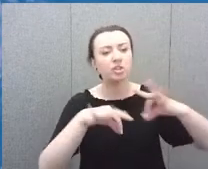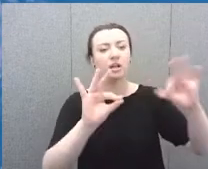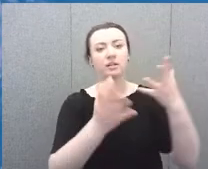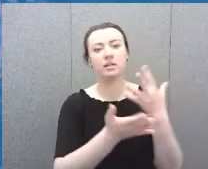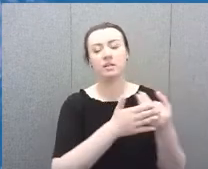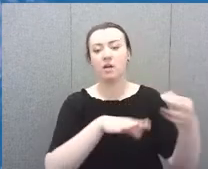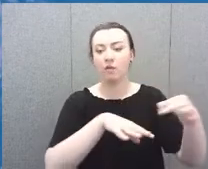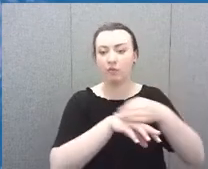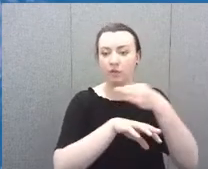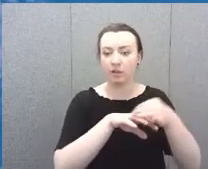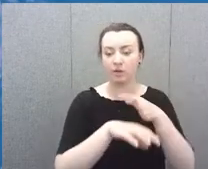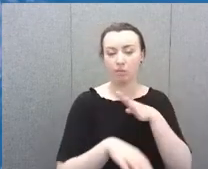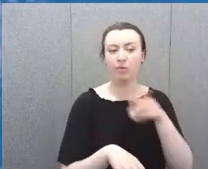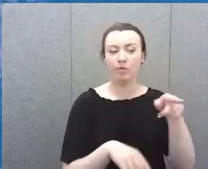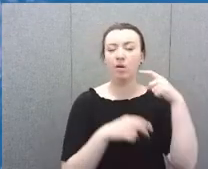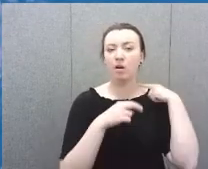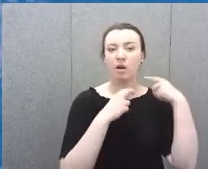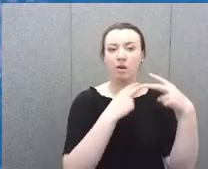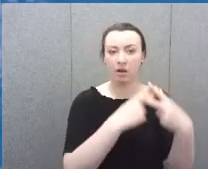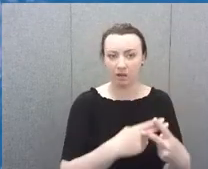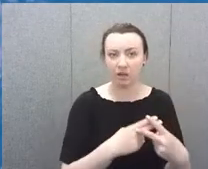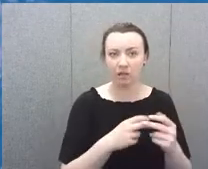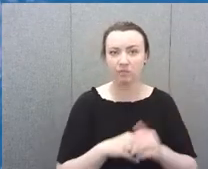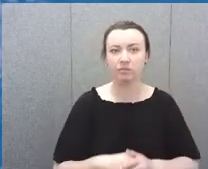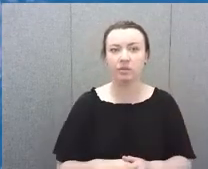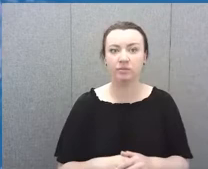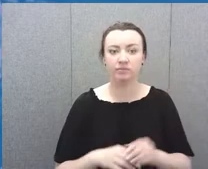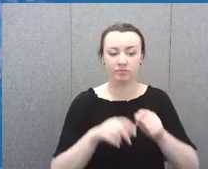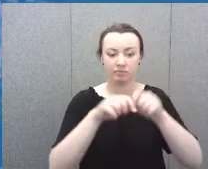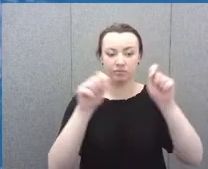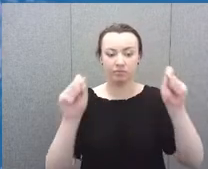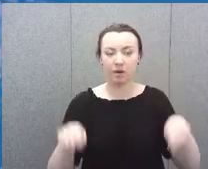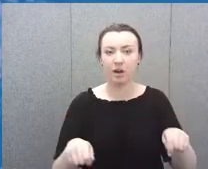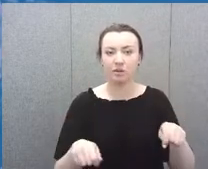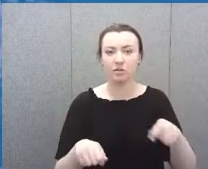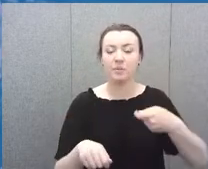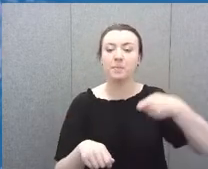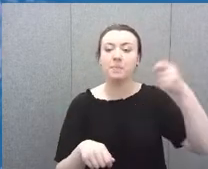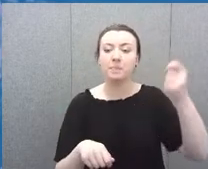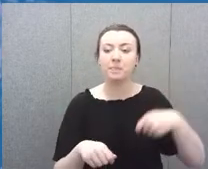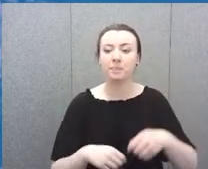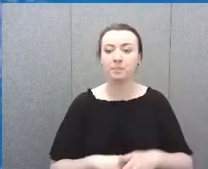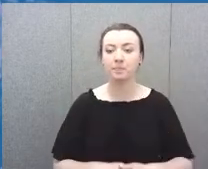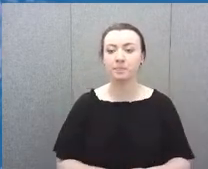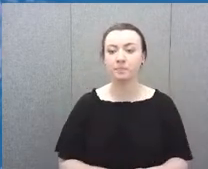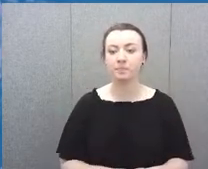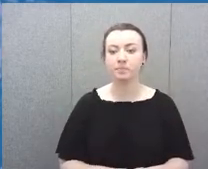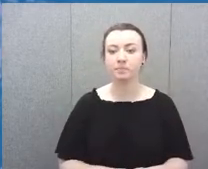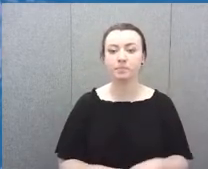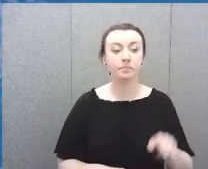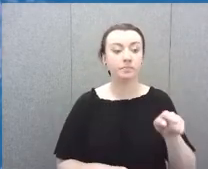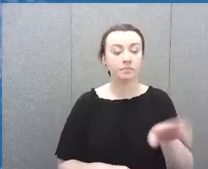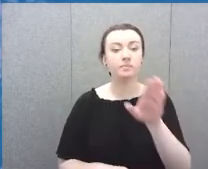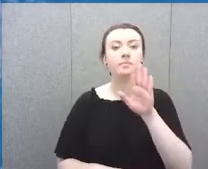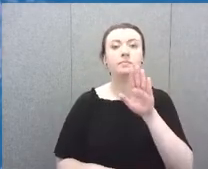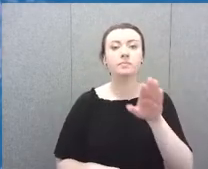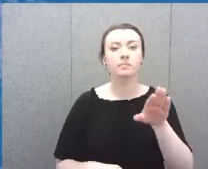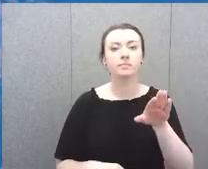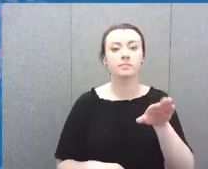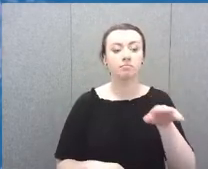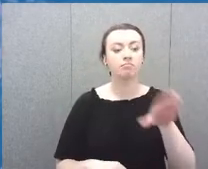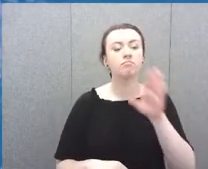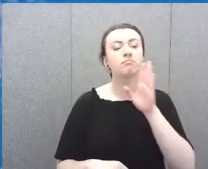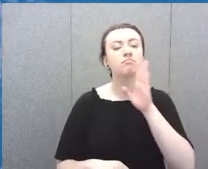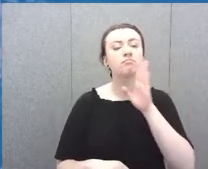в самом начале президентской кампании, был арестован, задержан, и это